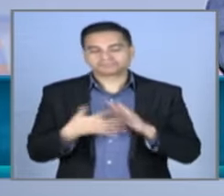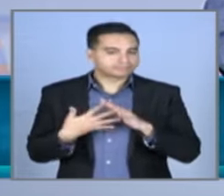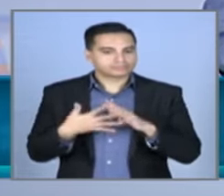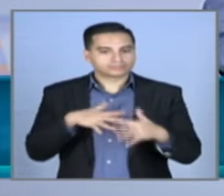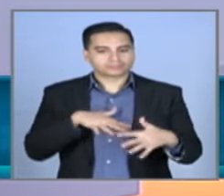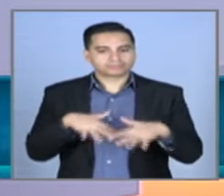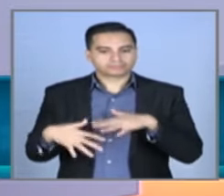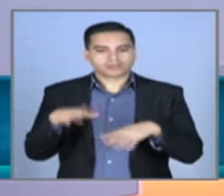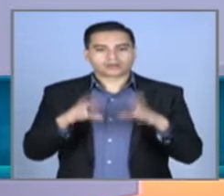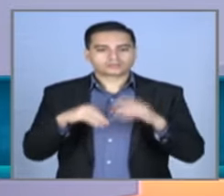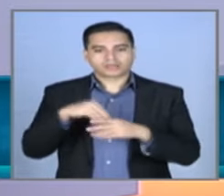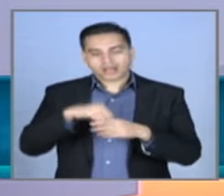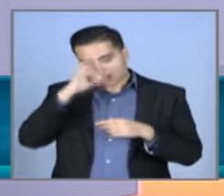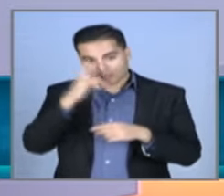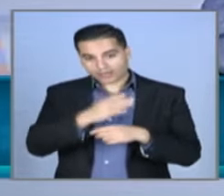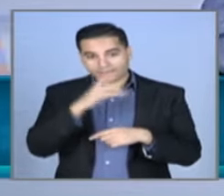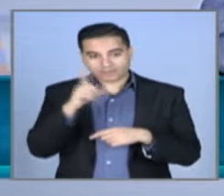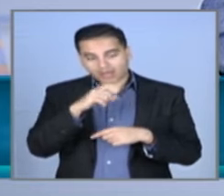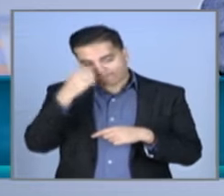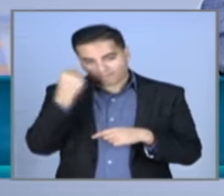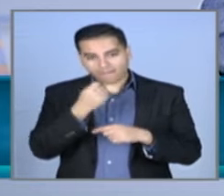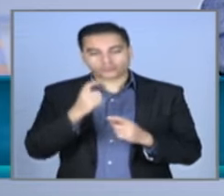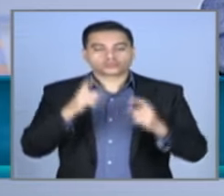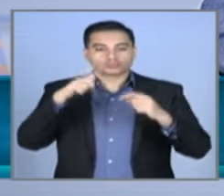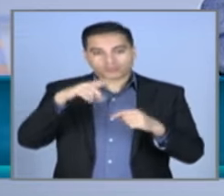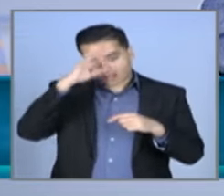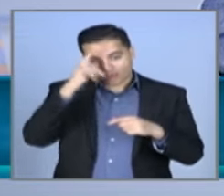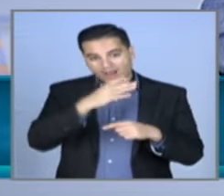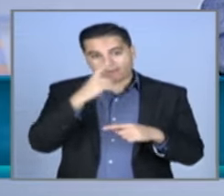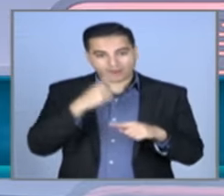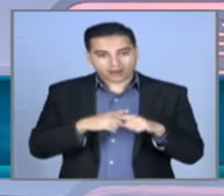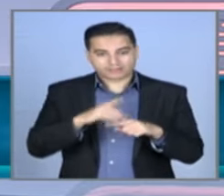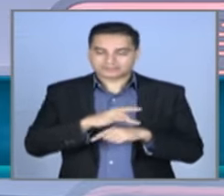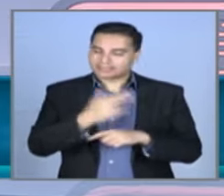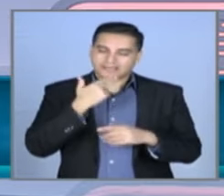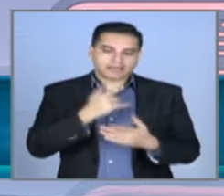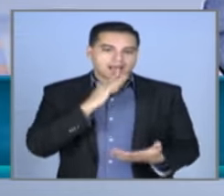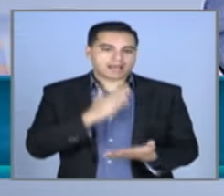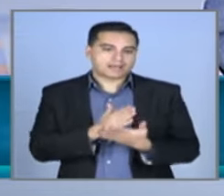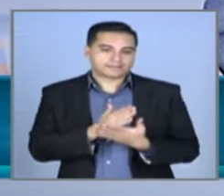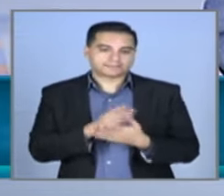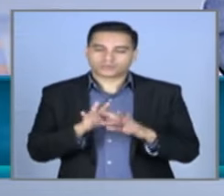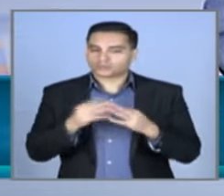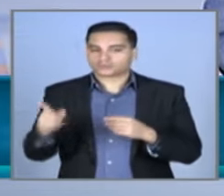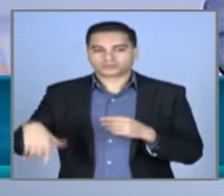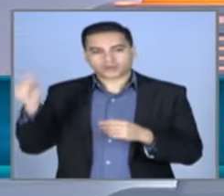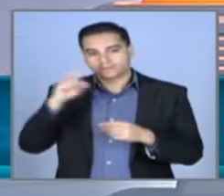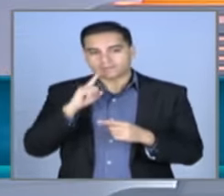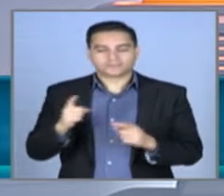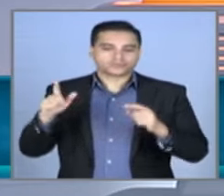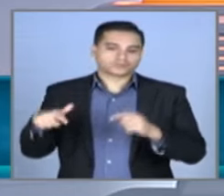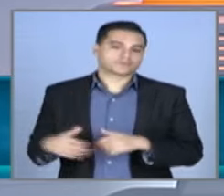صح، ألف مبروك إلى دور الستاشر. لو إجابتك غلط، هاردك عيلة جاد إلى